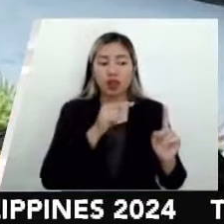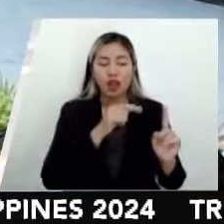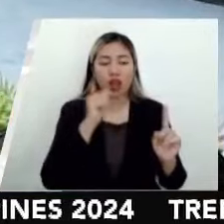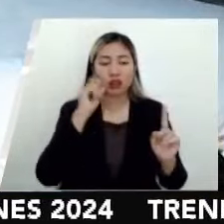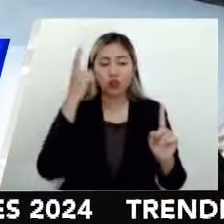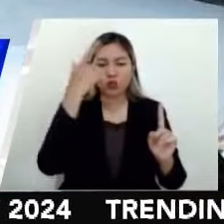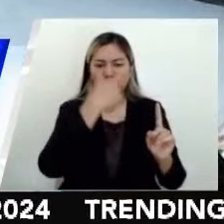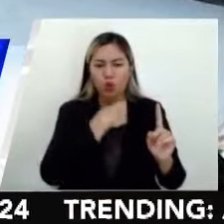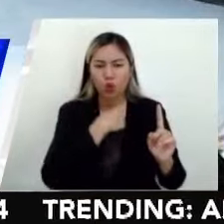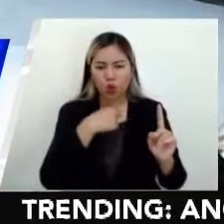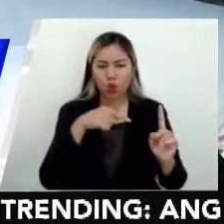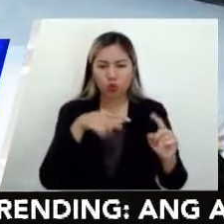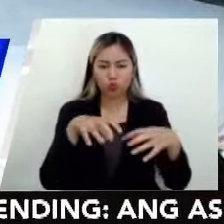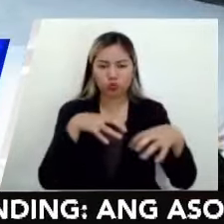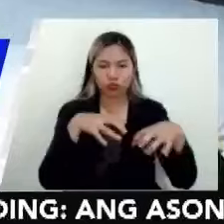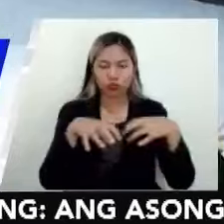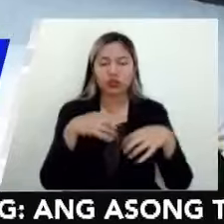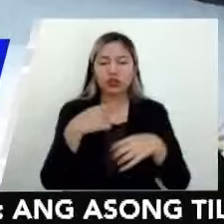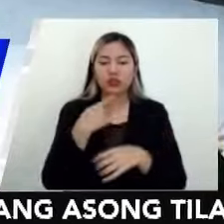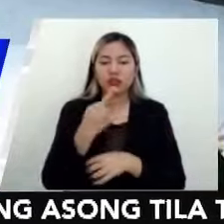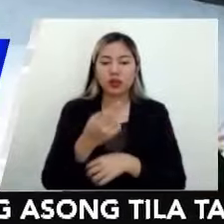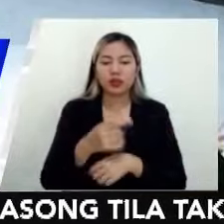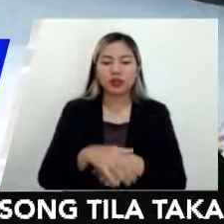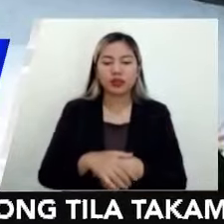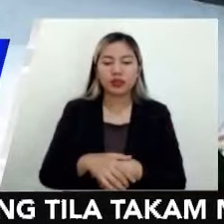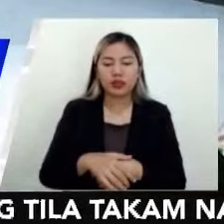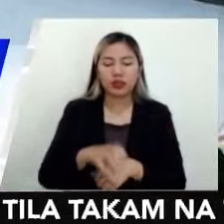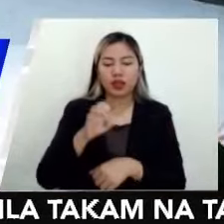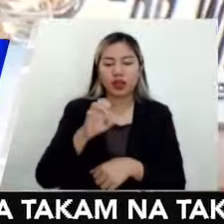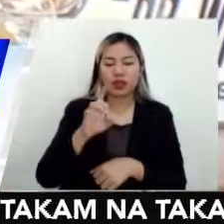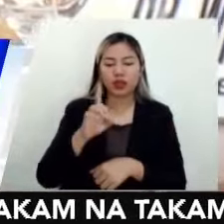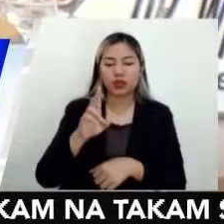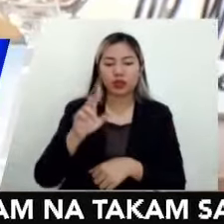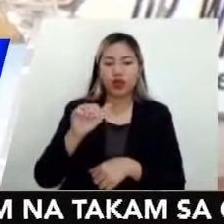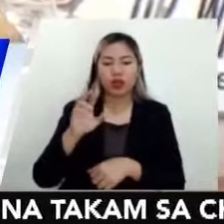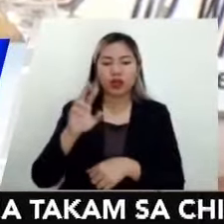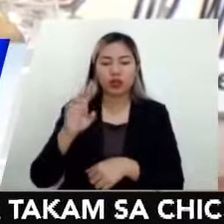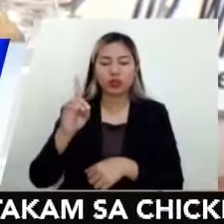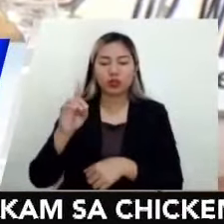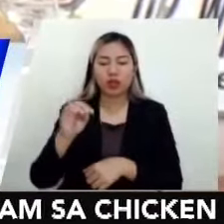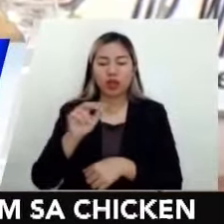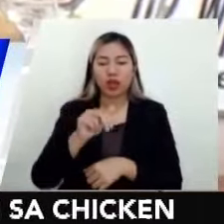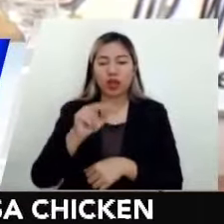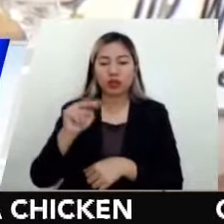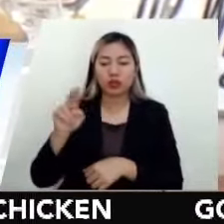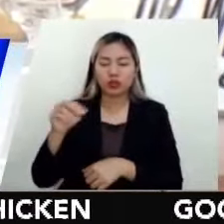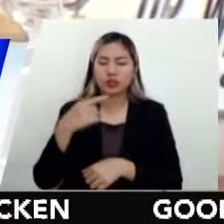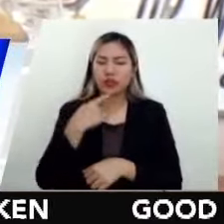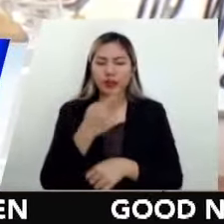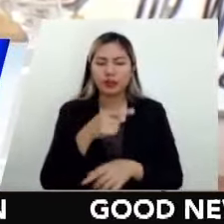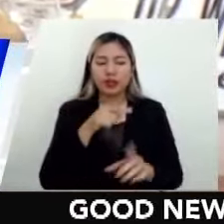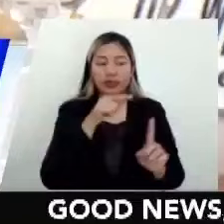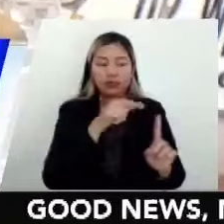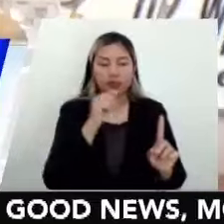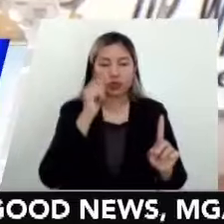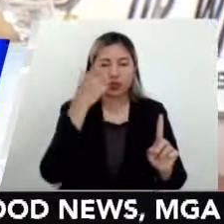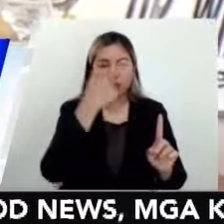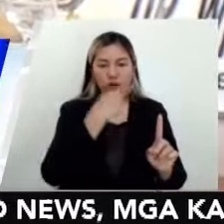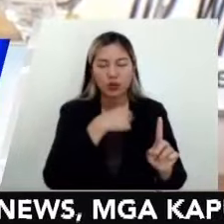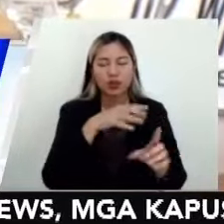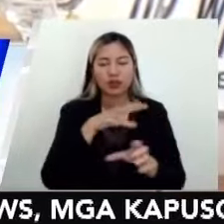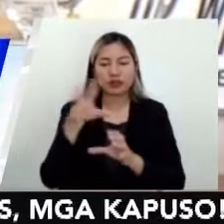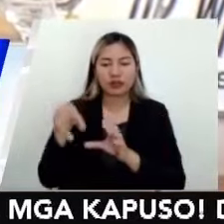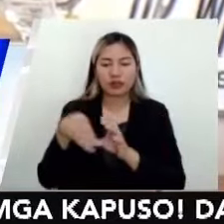Advisor Eduardo Anyo, bahagi ng isang international crime syndicate si Guo. Wala pang komento si Guo tungkol sa pahayag ni